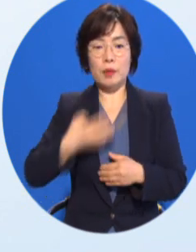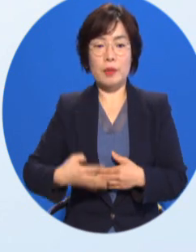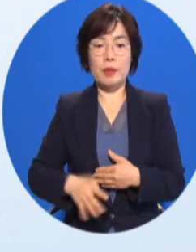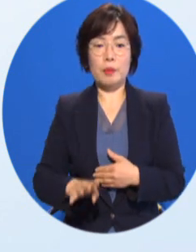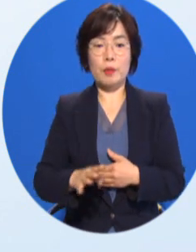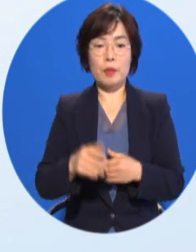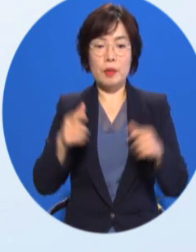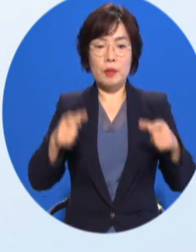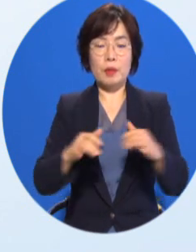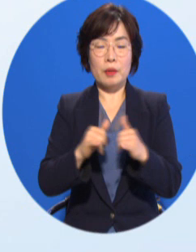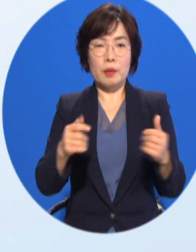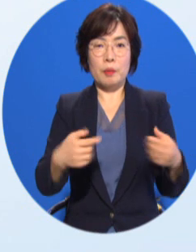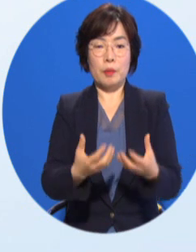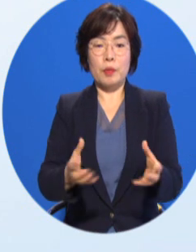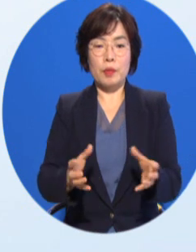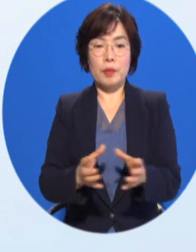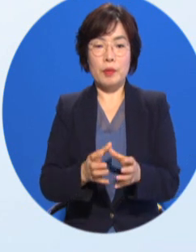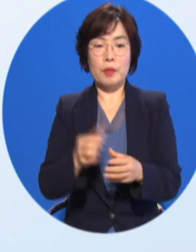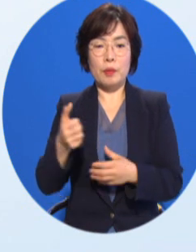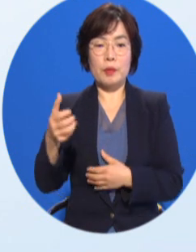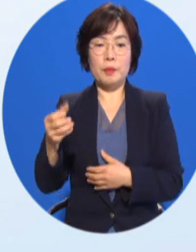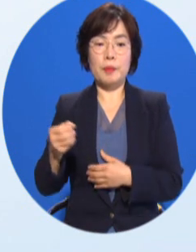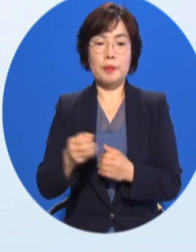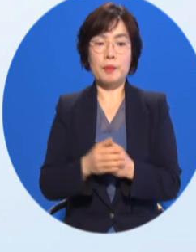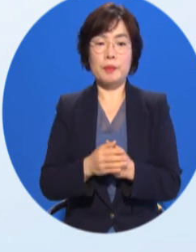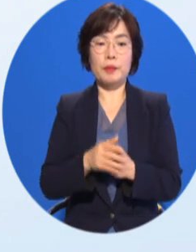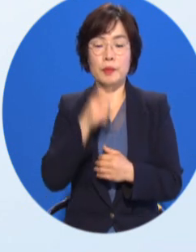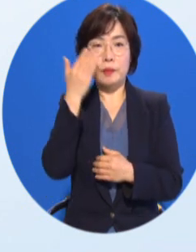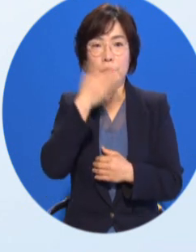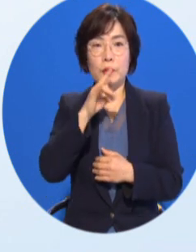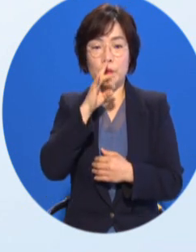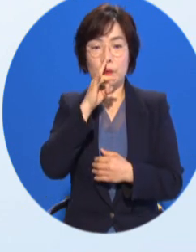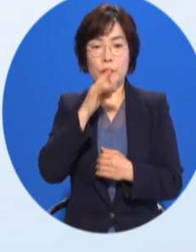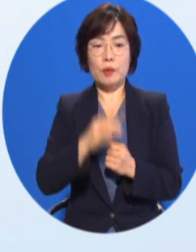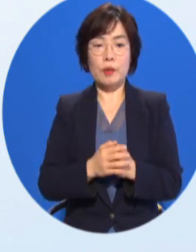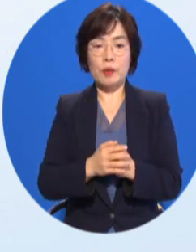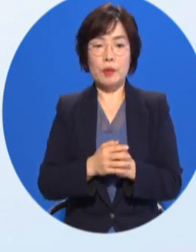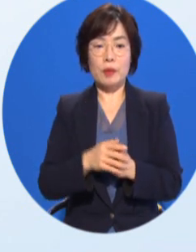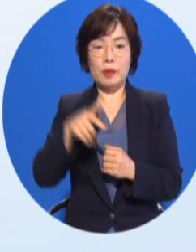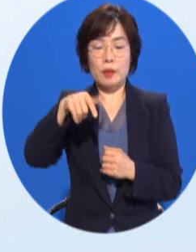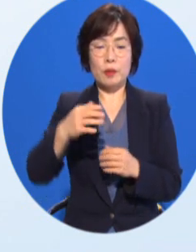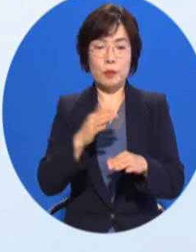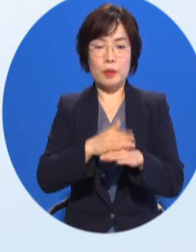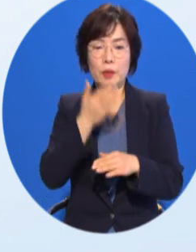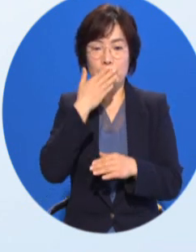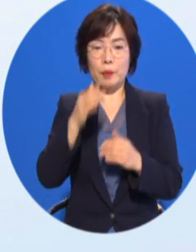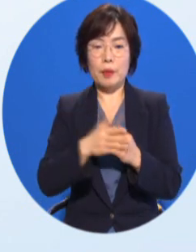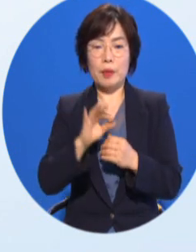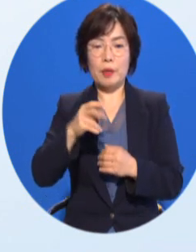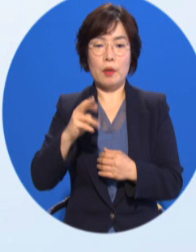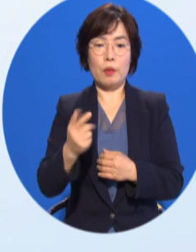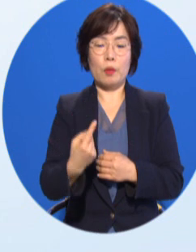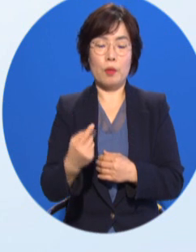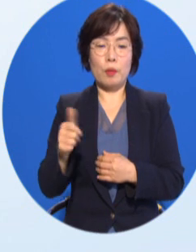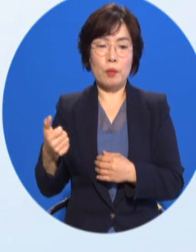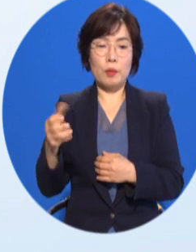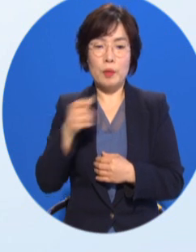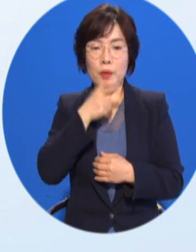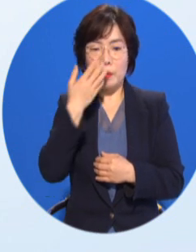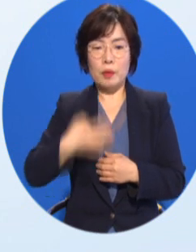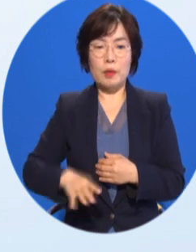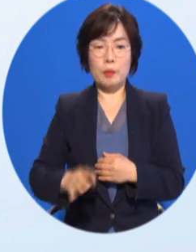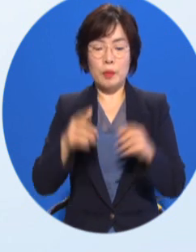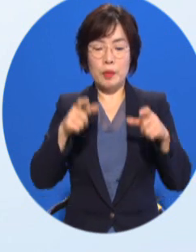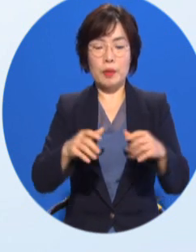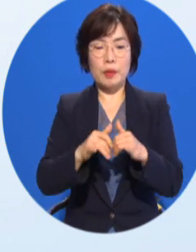여수시 쌍봉동 주민자치위원회 50만 원, 여수시 중앙동 길손식당 대표 이현호 50만 원,